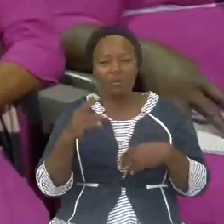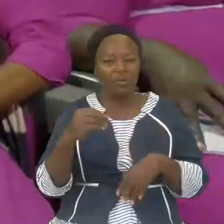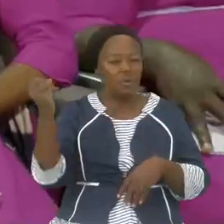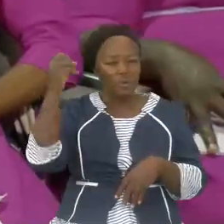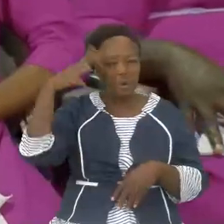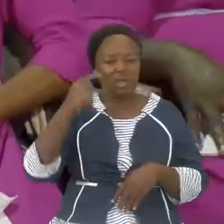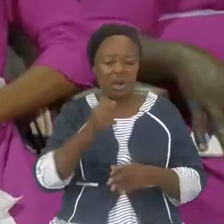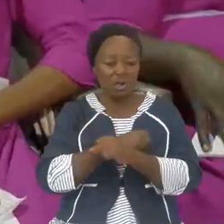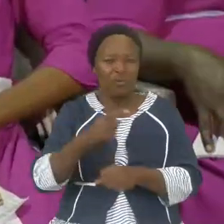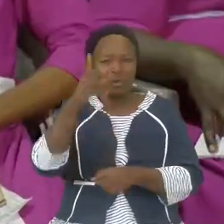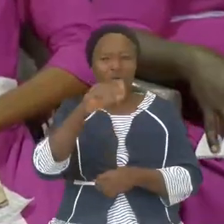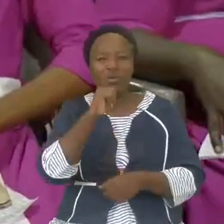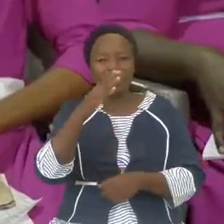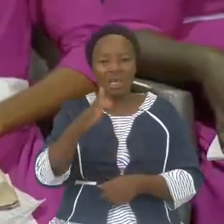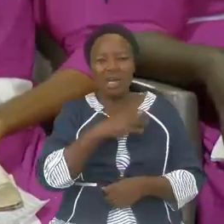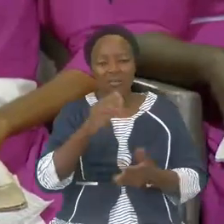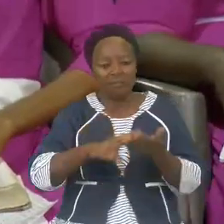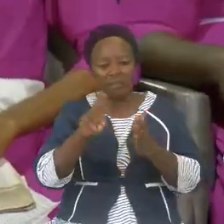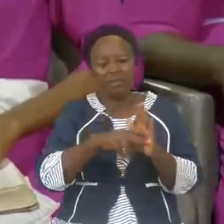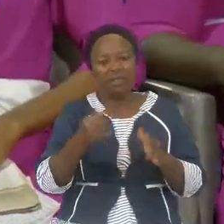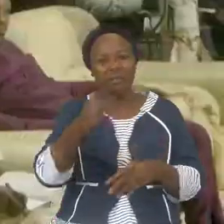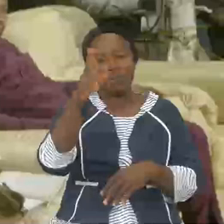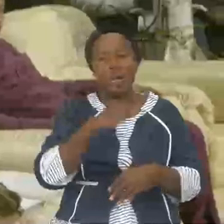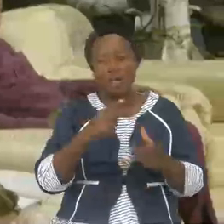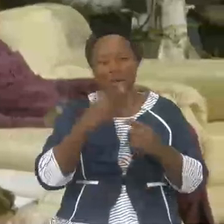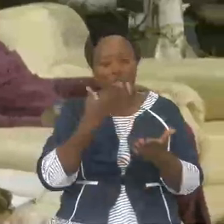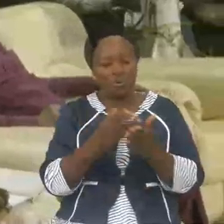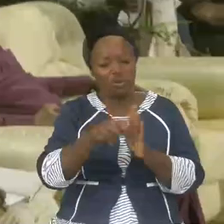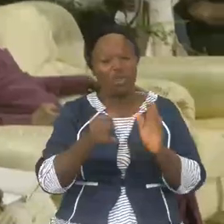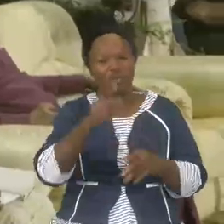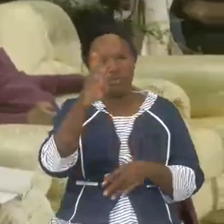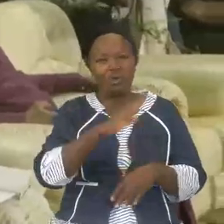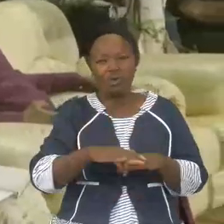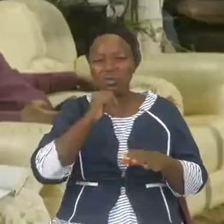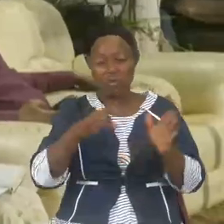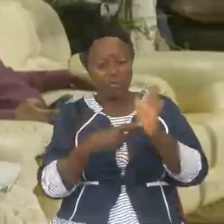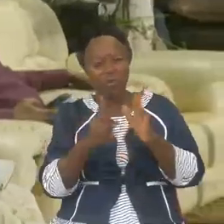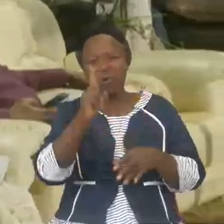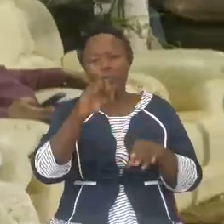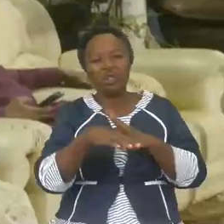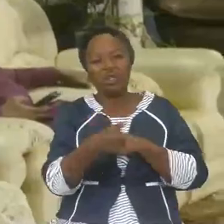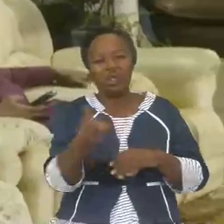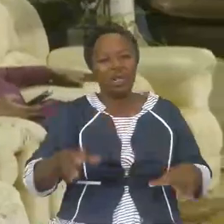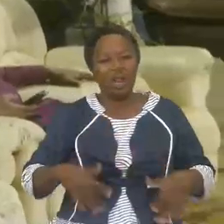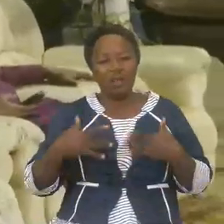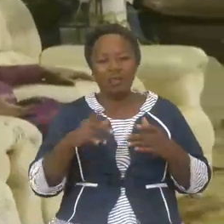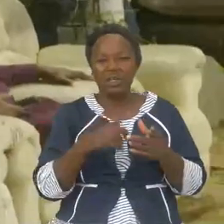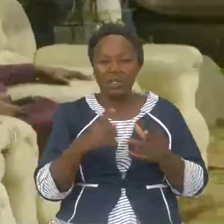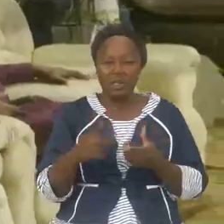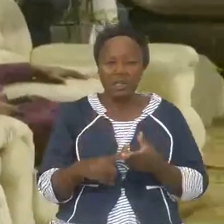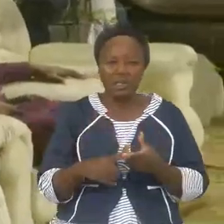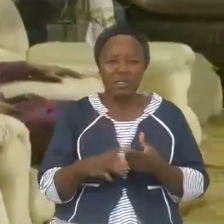n'est pas en elles. Et le pardon du Seigneur, la bonté du Seigneur n'était pas dans leur vie.